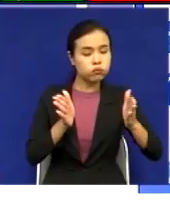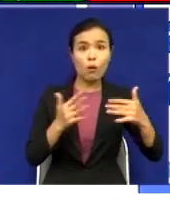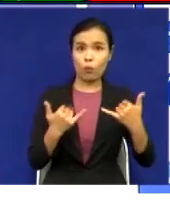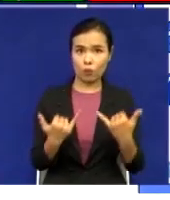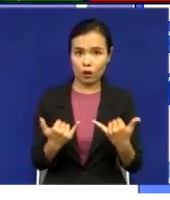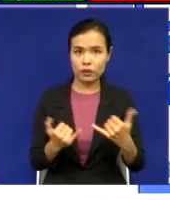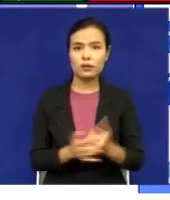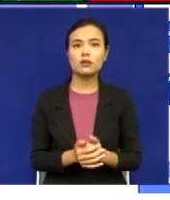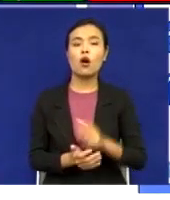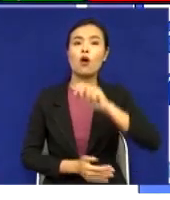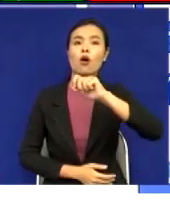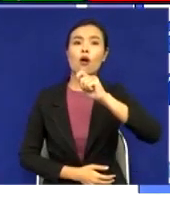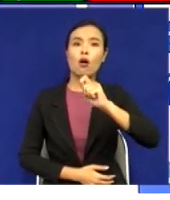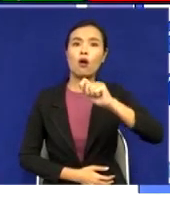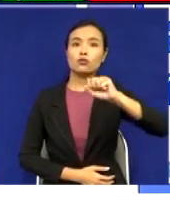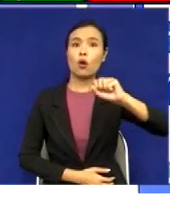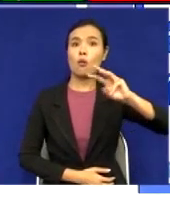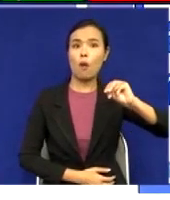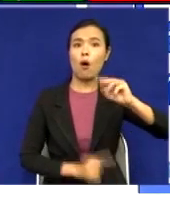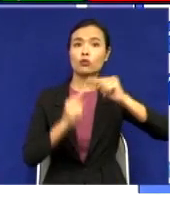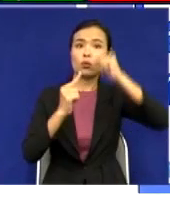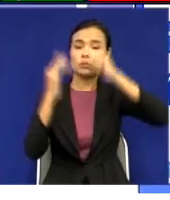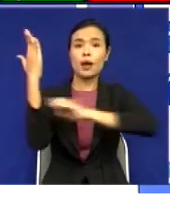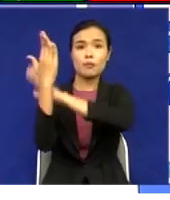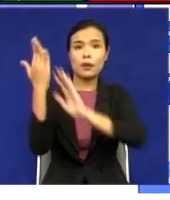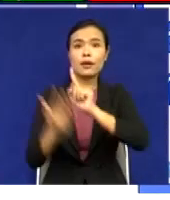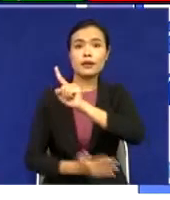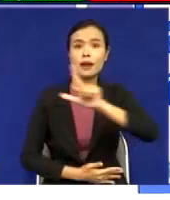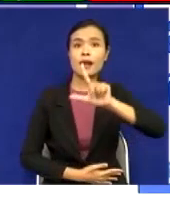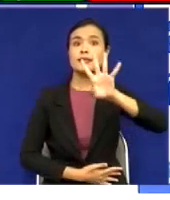พี่น้องอสมทั่วประเทศ 1,40,000 คน